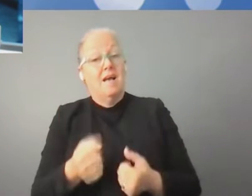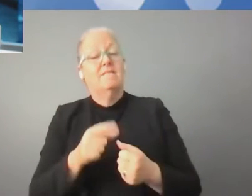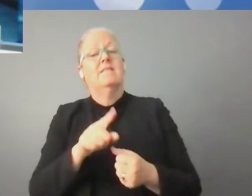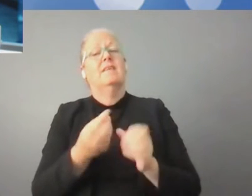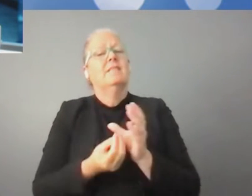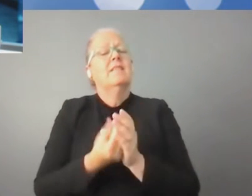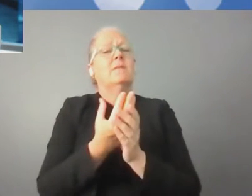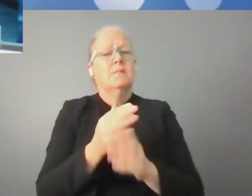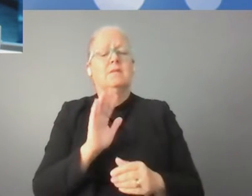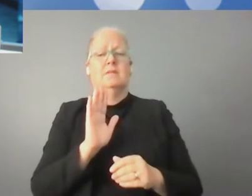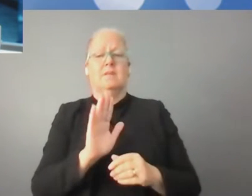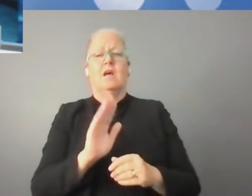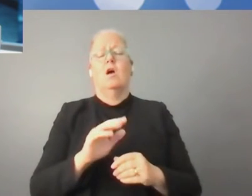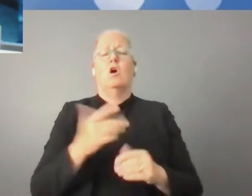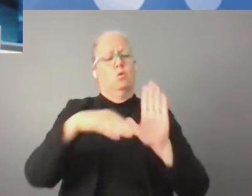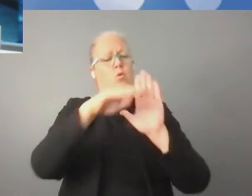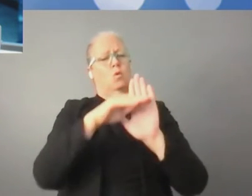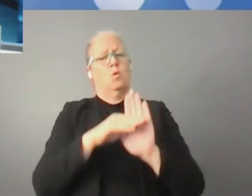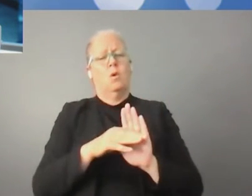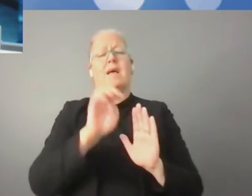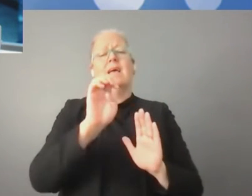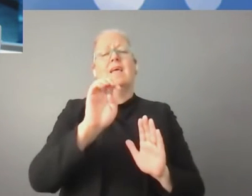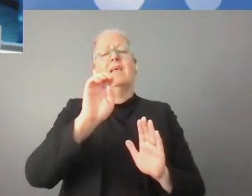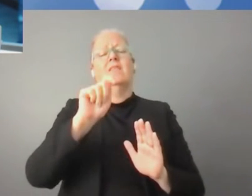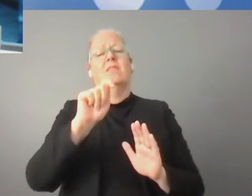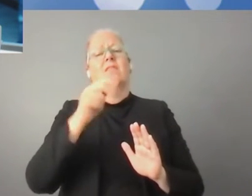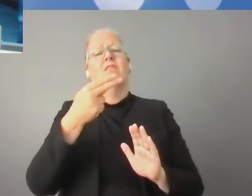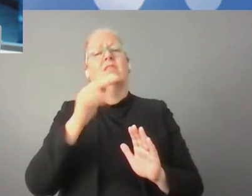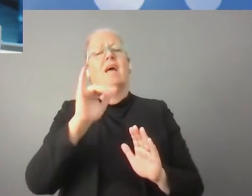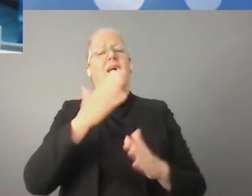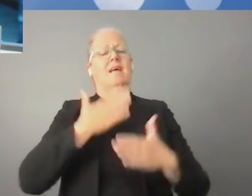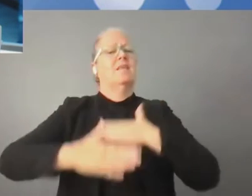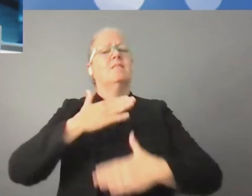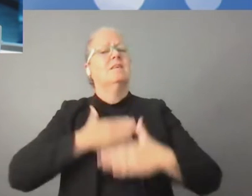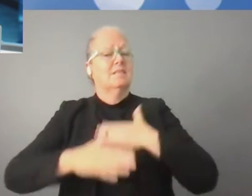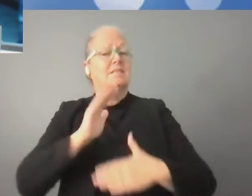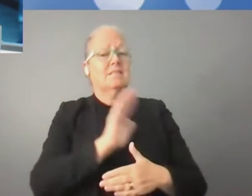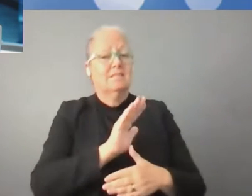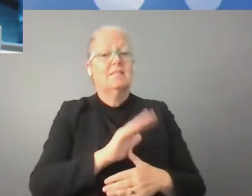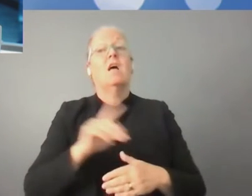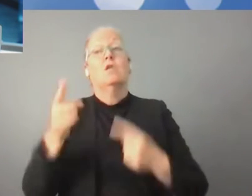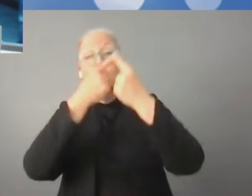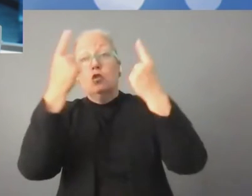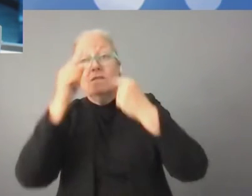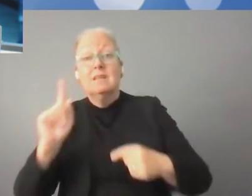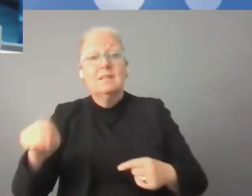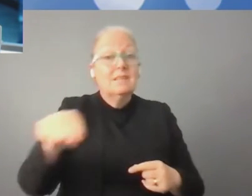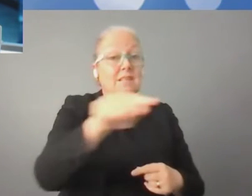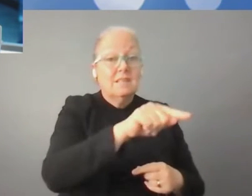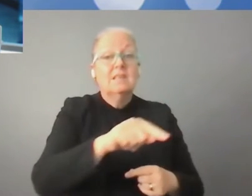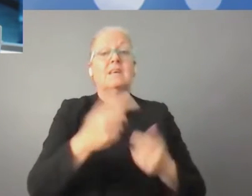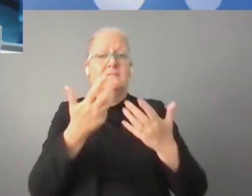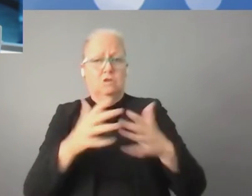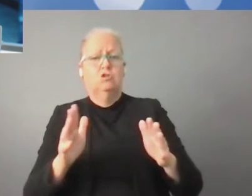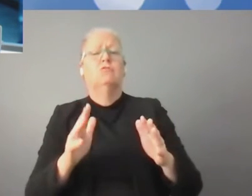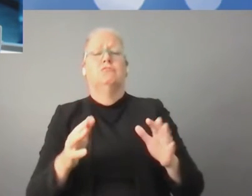человека и сработает в пользу всего общества. Мы приняли так называемый этический кодекс по искусственному